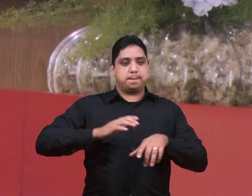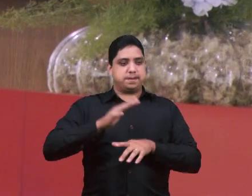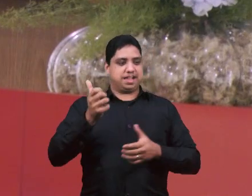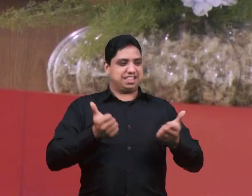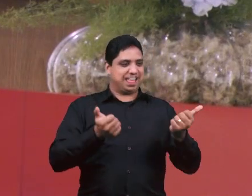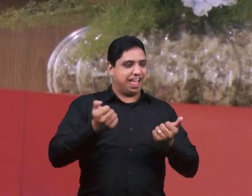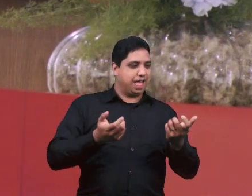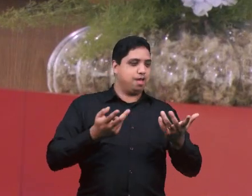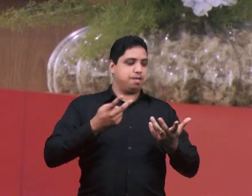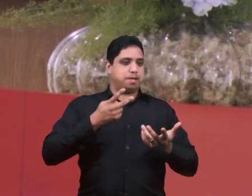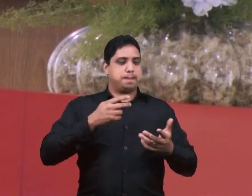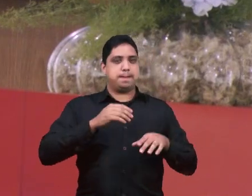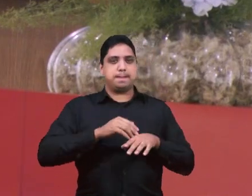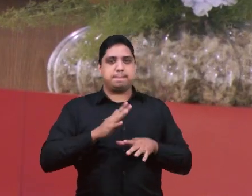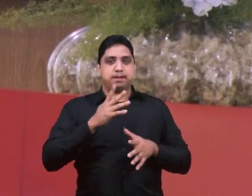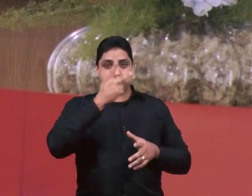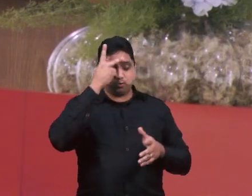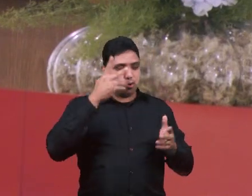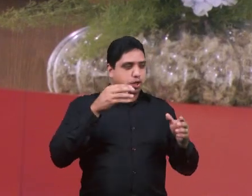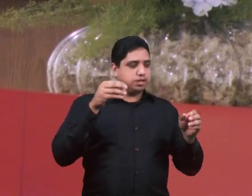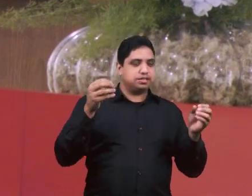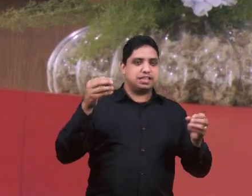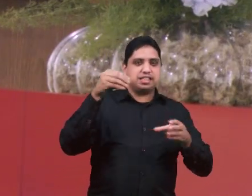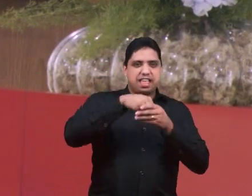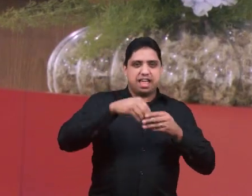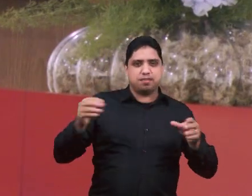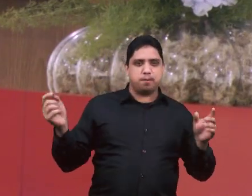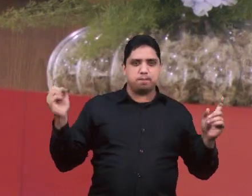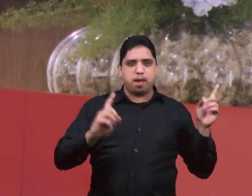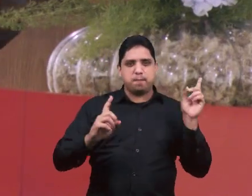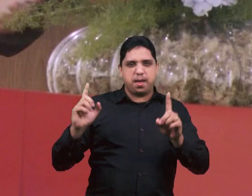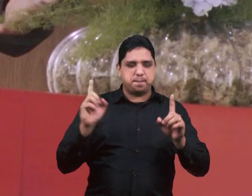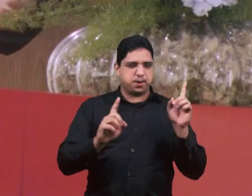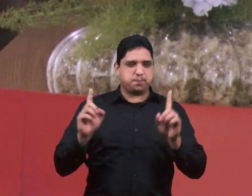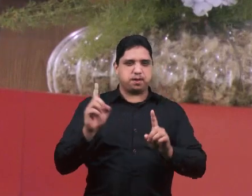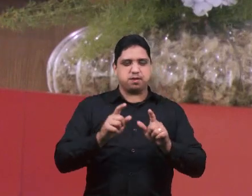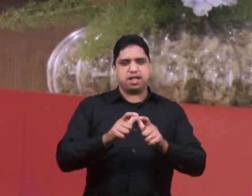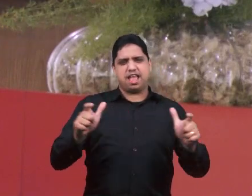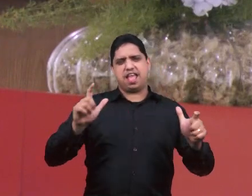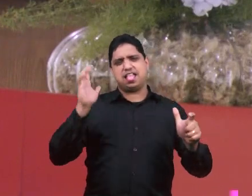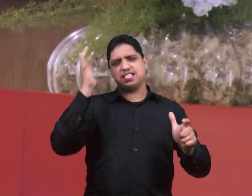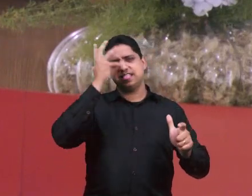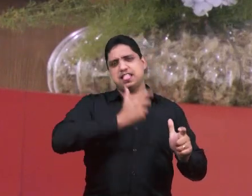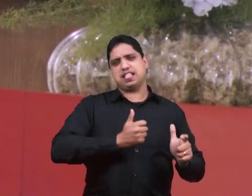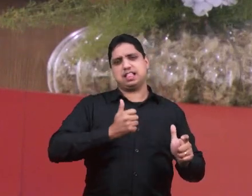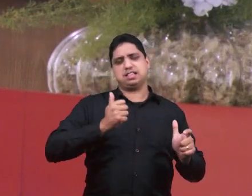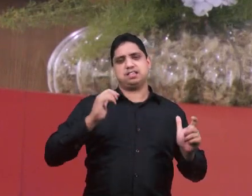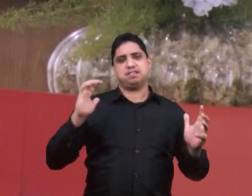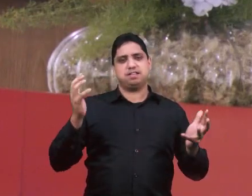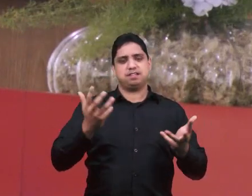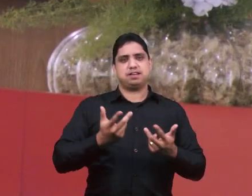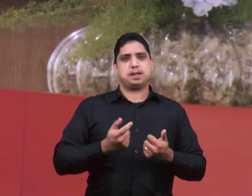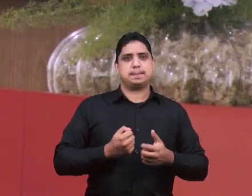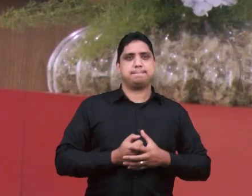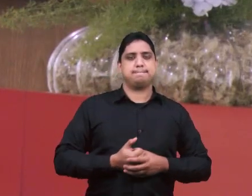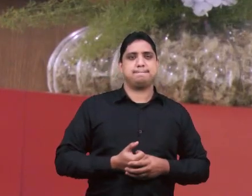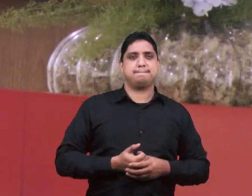d'automobiles, plus de véhicules à la porte de l'église. C'est ça, c'est la belle chose,